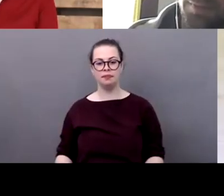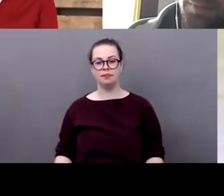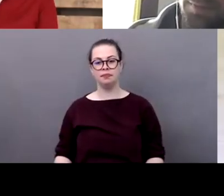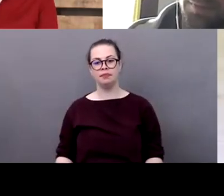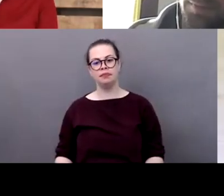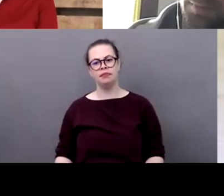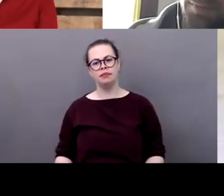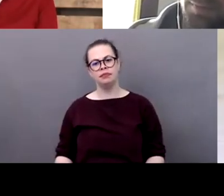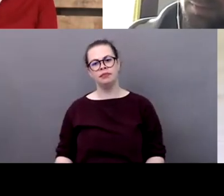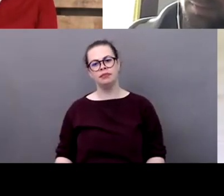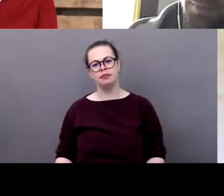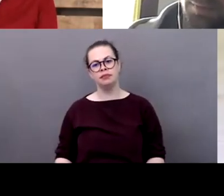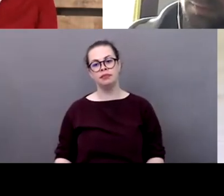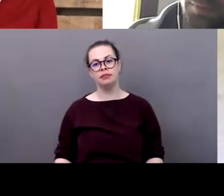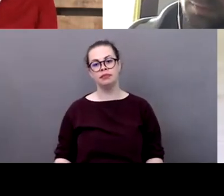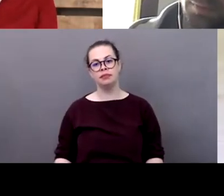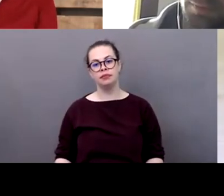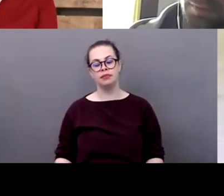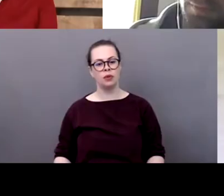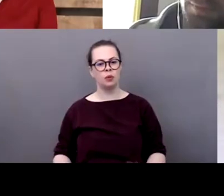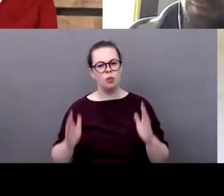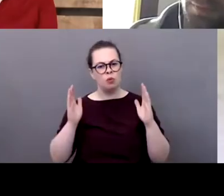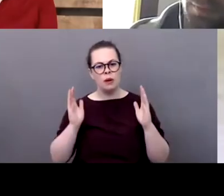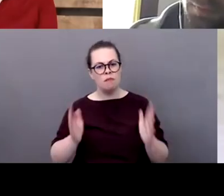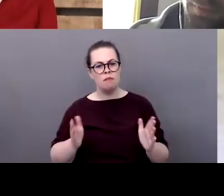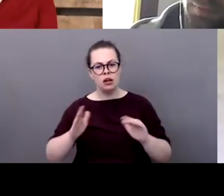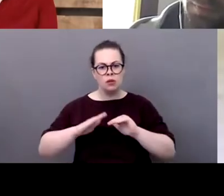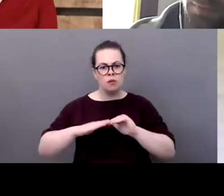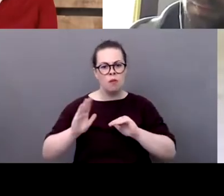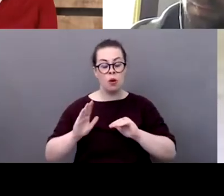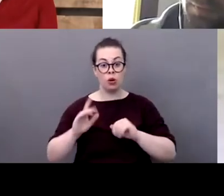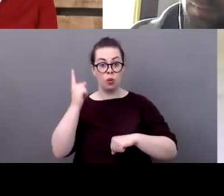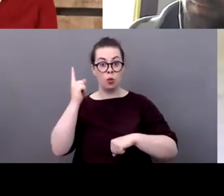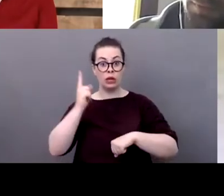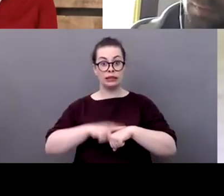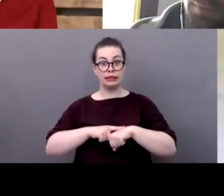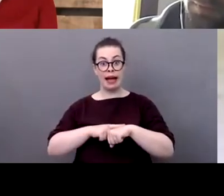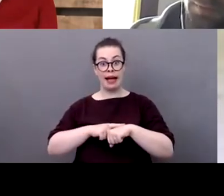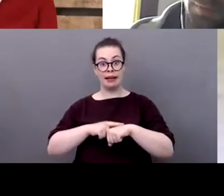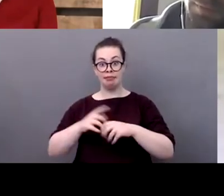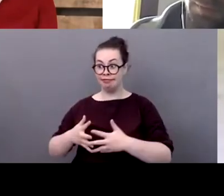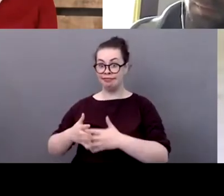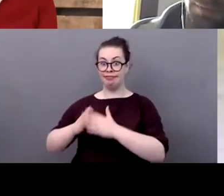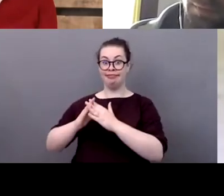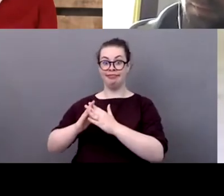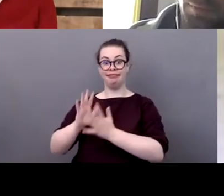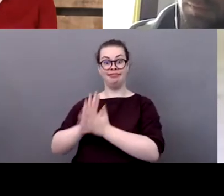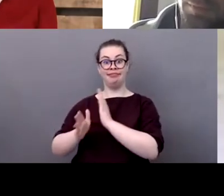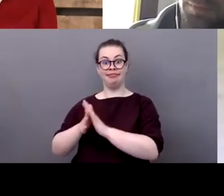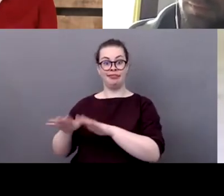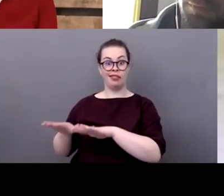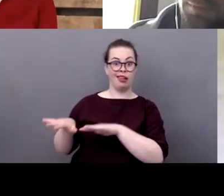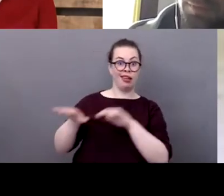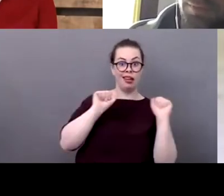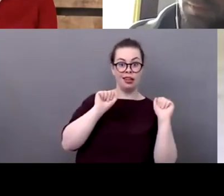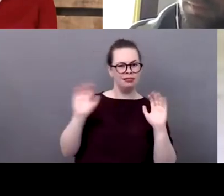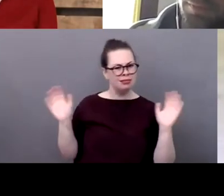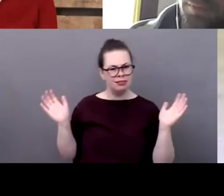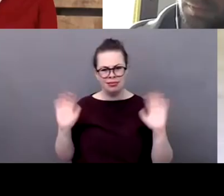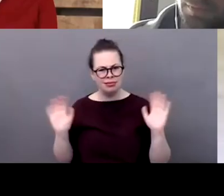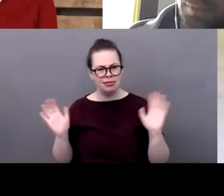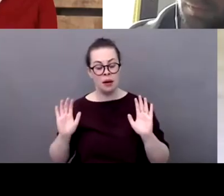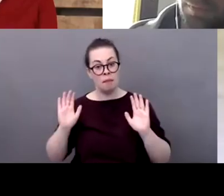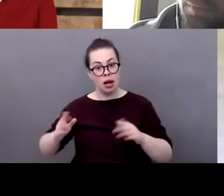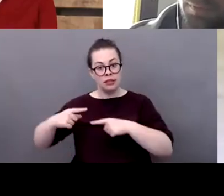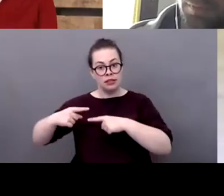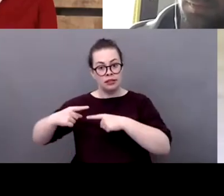des initiatives, mais ça, on vient déjà d'en parler, hein, les actions que font l'association, les responsables, chacun doit y mettre du sien. Mais n'oublions